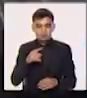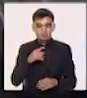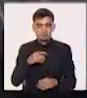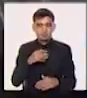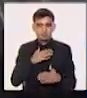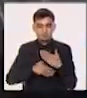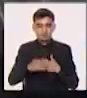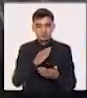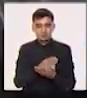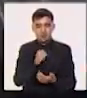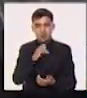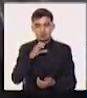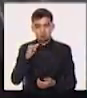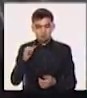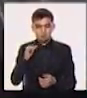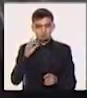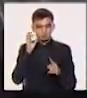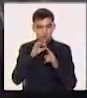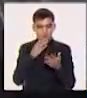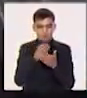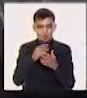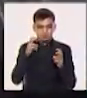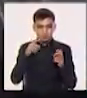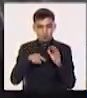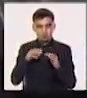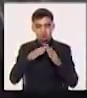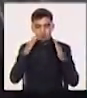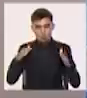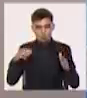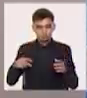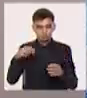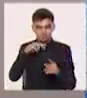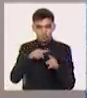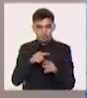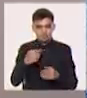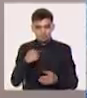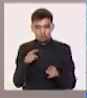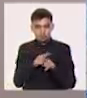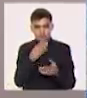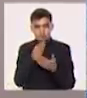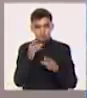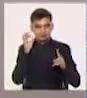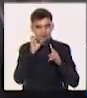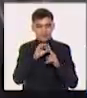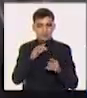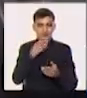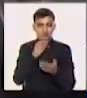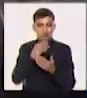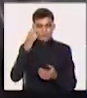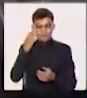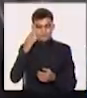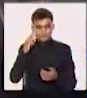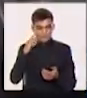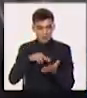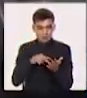Асу дегеннің өзінің мағынасы бір үлкен бір шыңнан асуды, үлкен бір шыңға жету. Мен де үлкен алдыма қойған жоспарларым көп, сондықтан